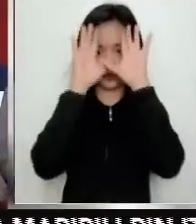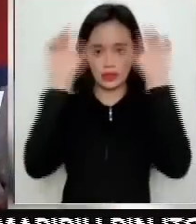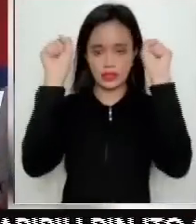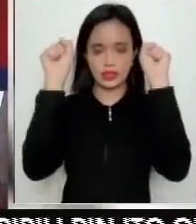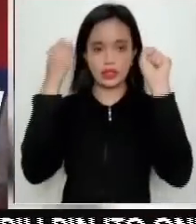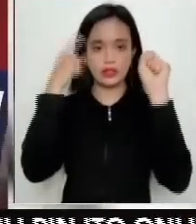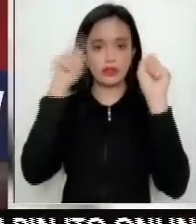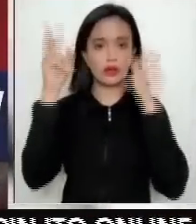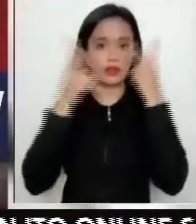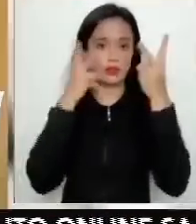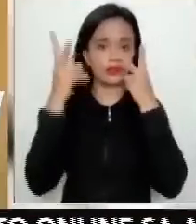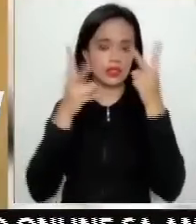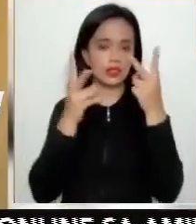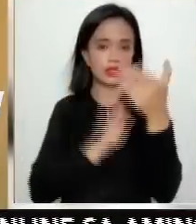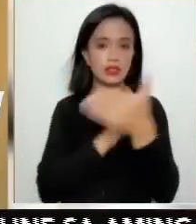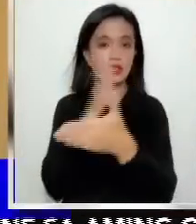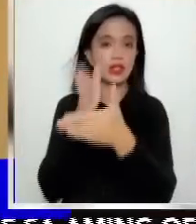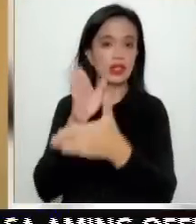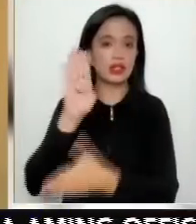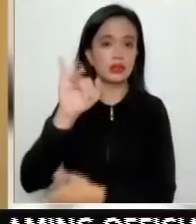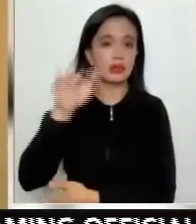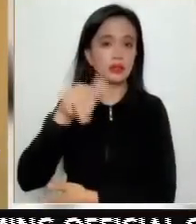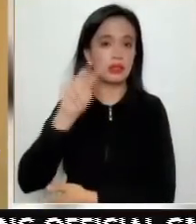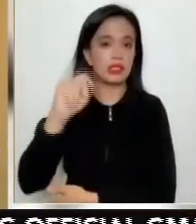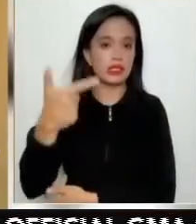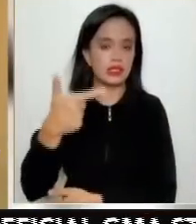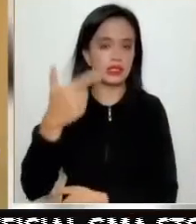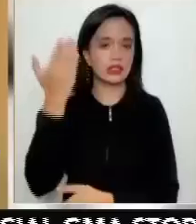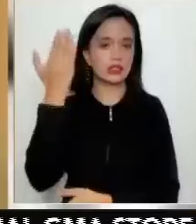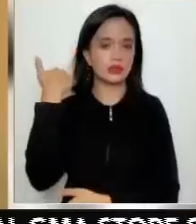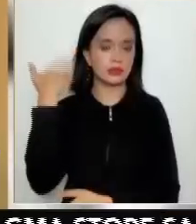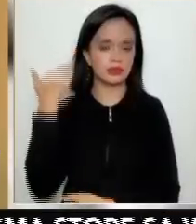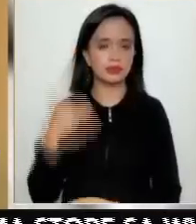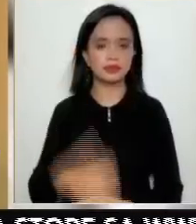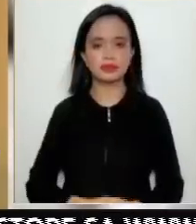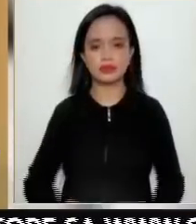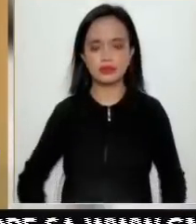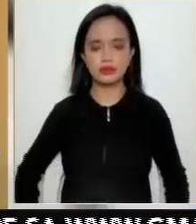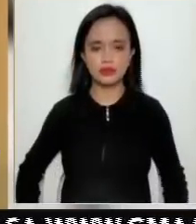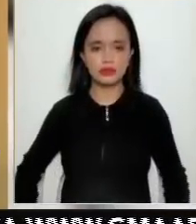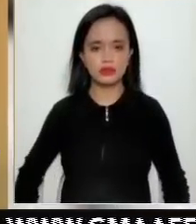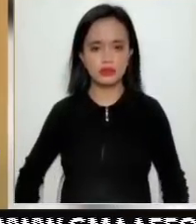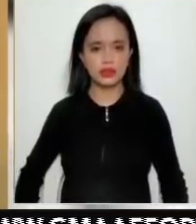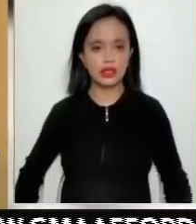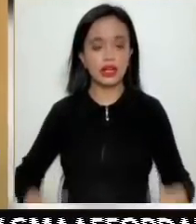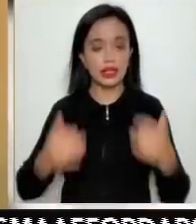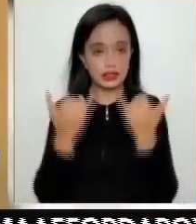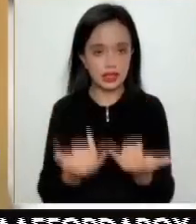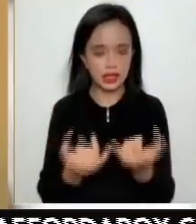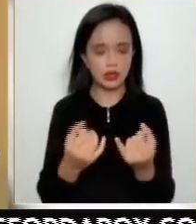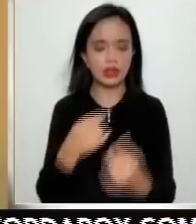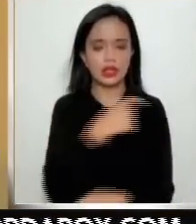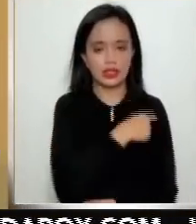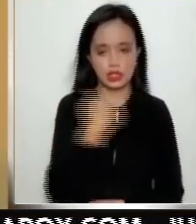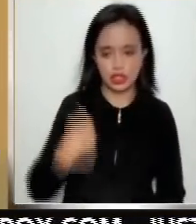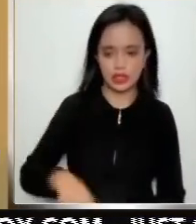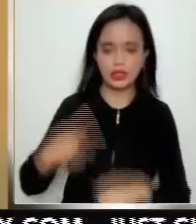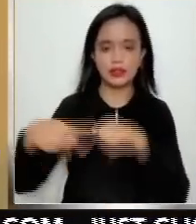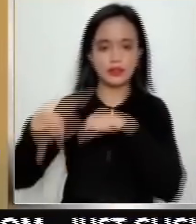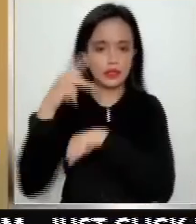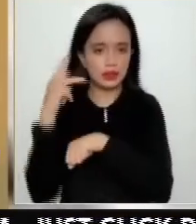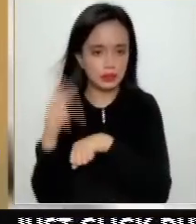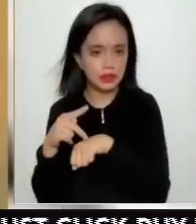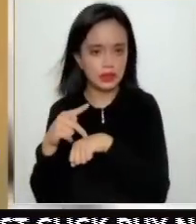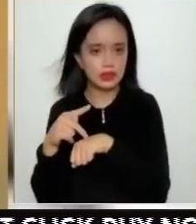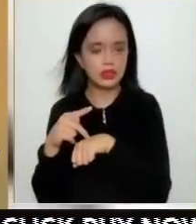Beijing ng Pangulo noong Enero. Chinese President Xi Jinping pointed out that China and the Philippines are both